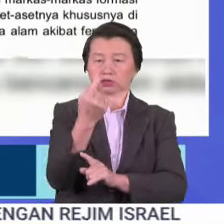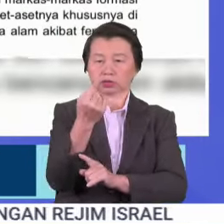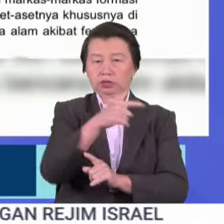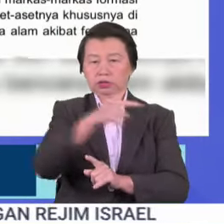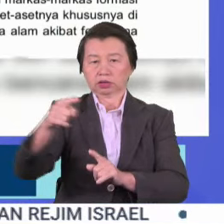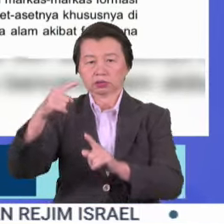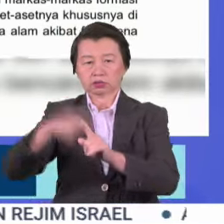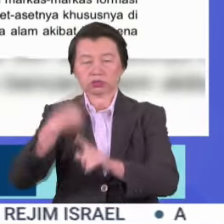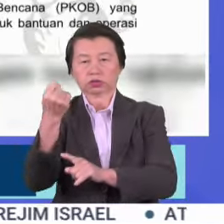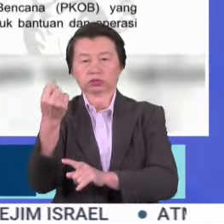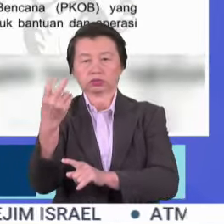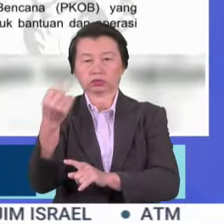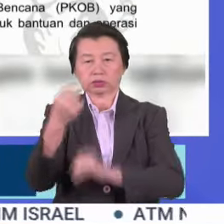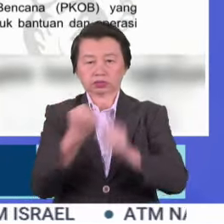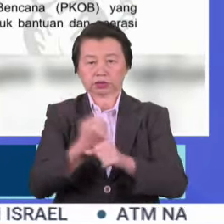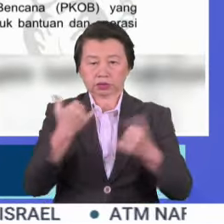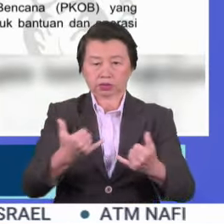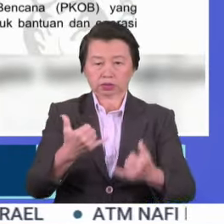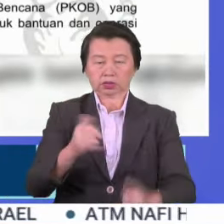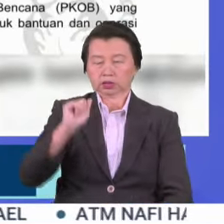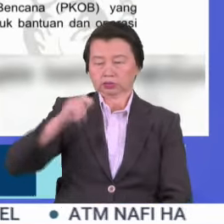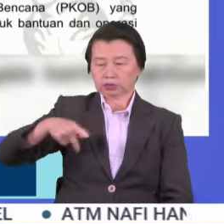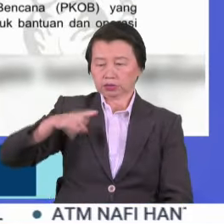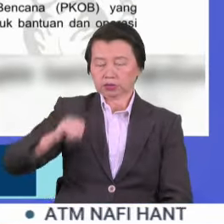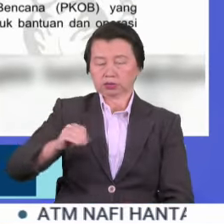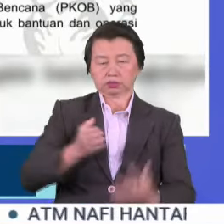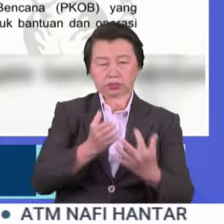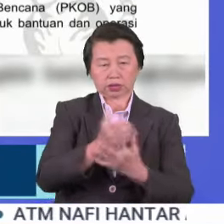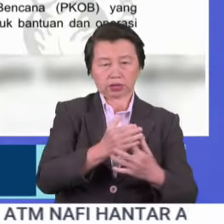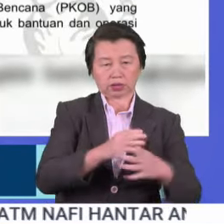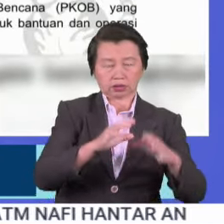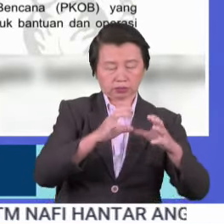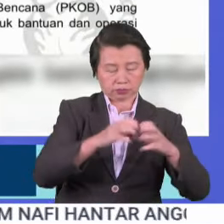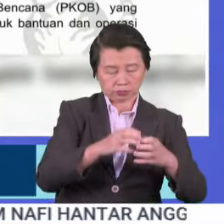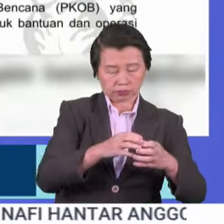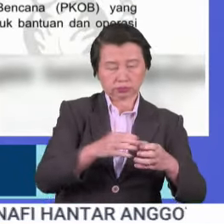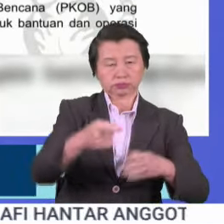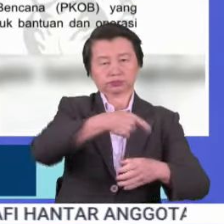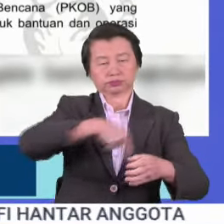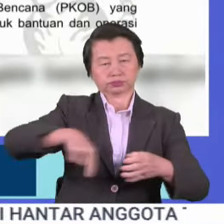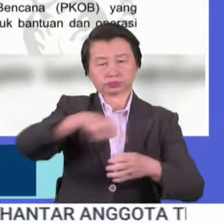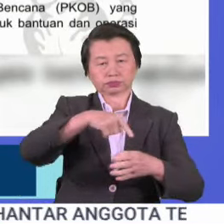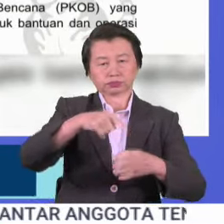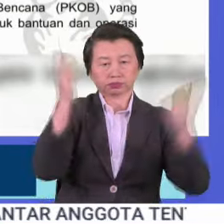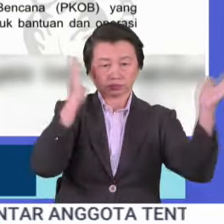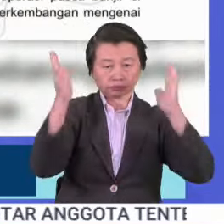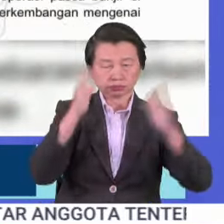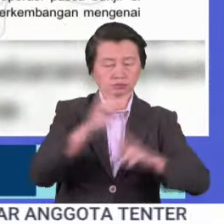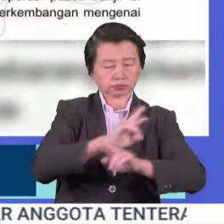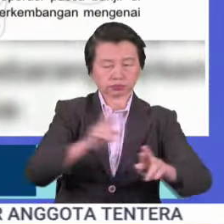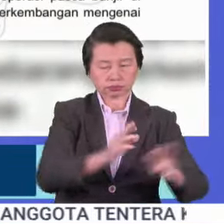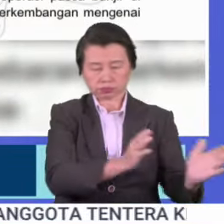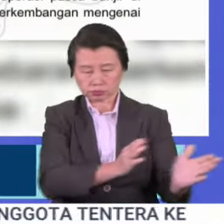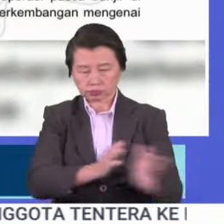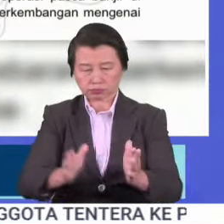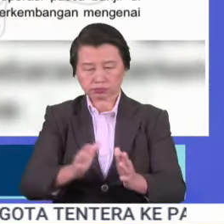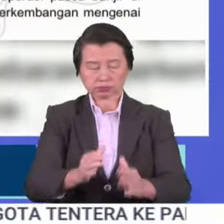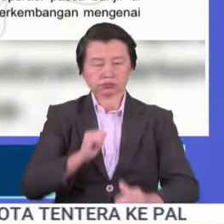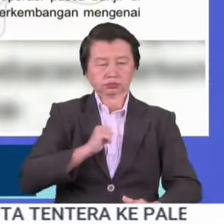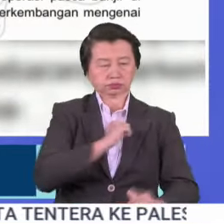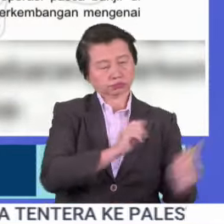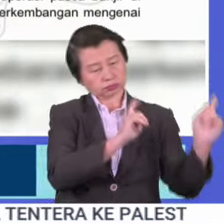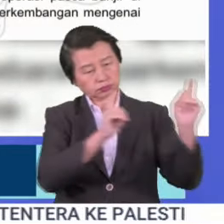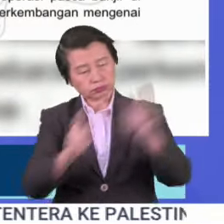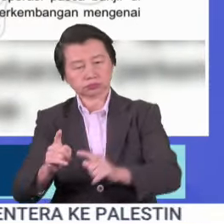hingga Disember tahun ini. ATM melalui markas-markas formasi di seluruh negara bersedia mengatur gerak anggota